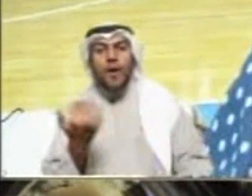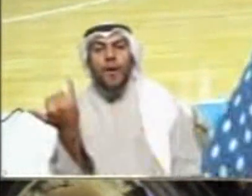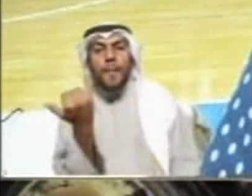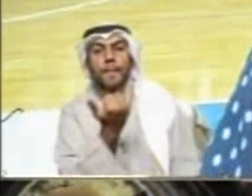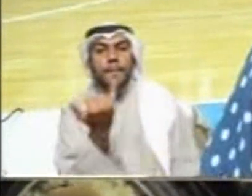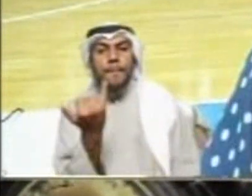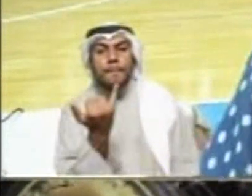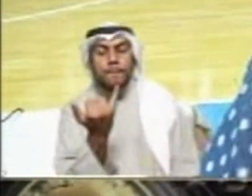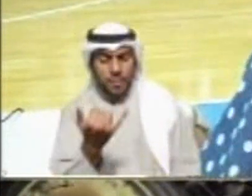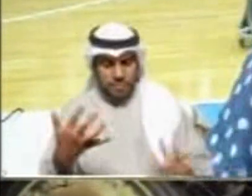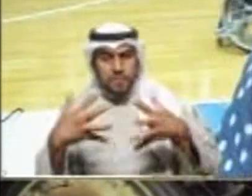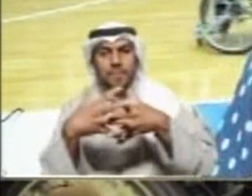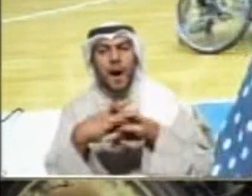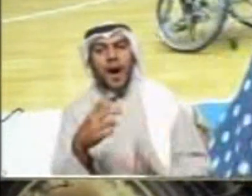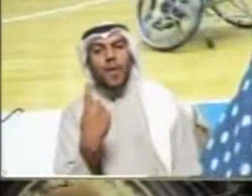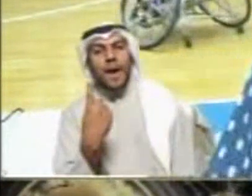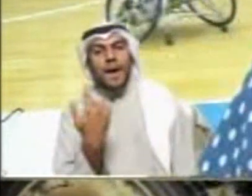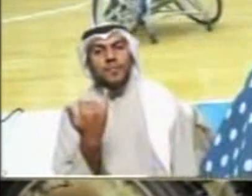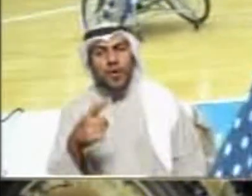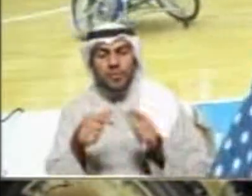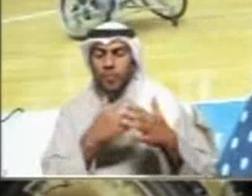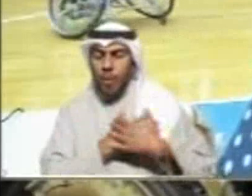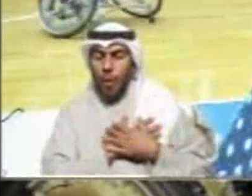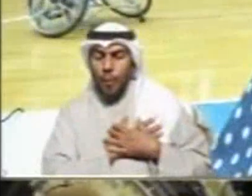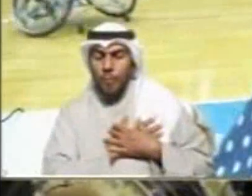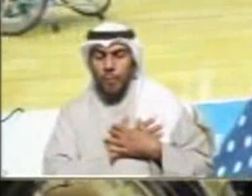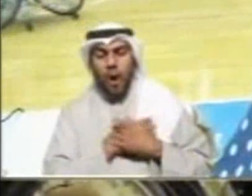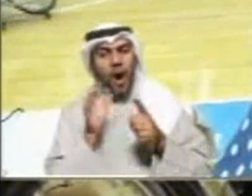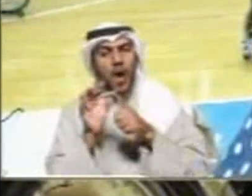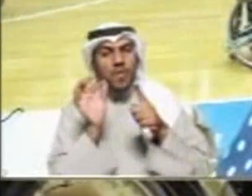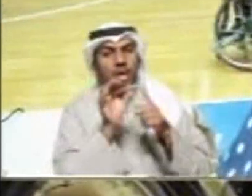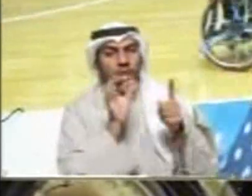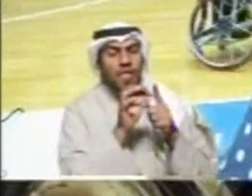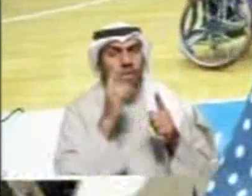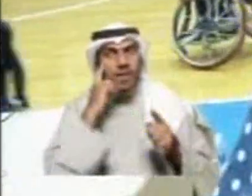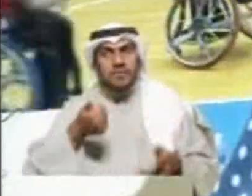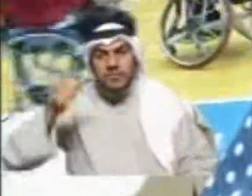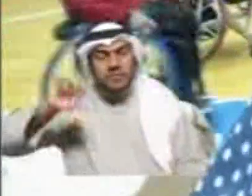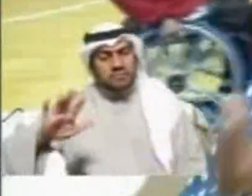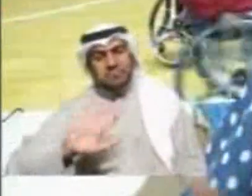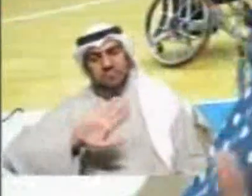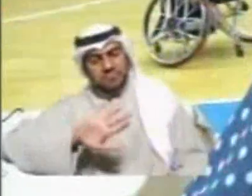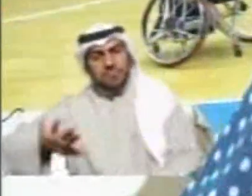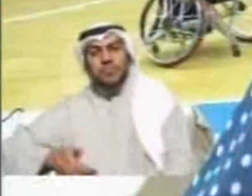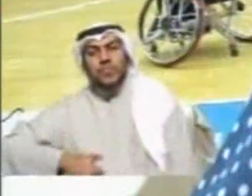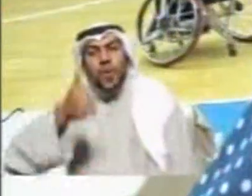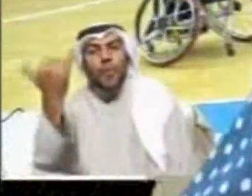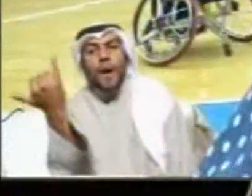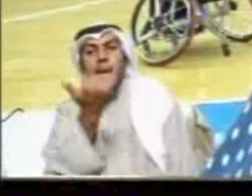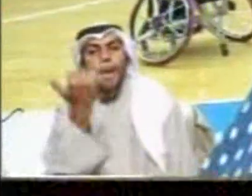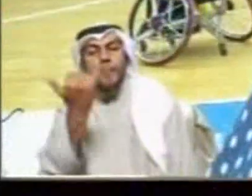أن يكون التجمع، تكون التعاون، المحبة، المودة أكثر من اللي راح يفوز أو هذا،